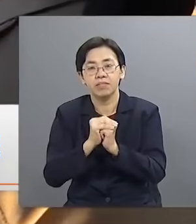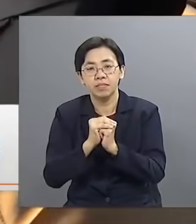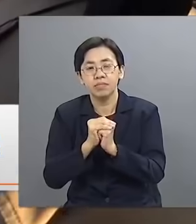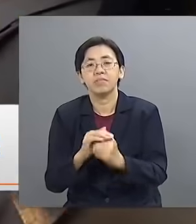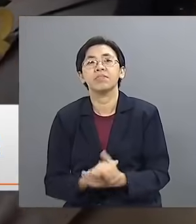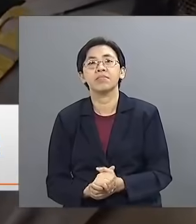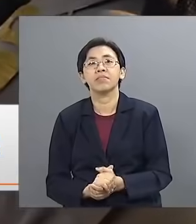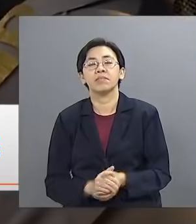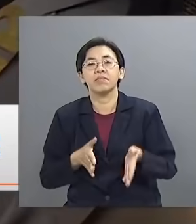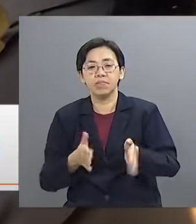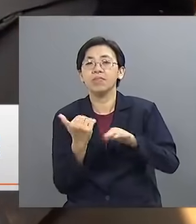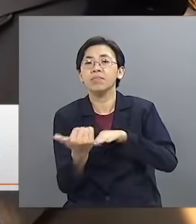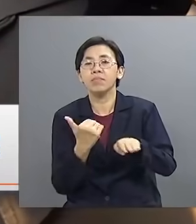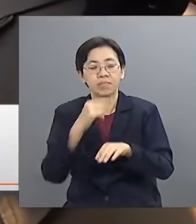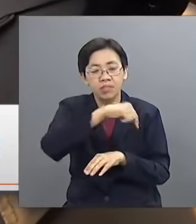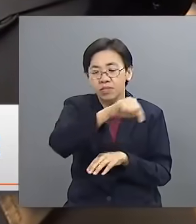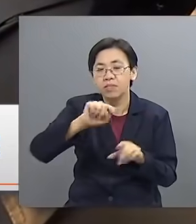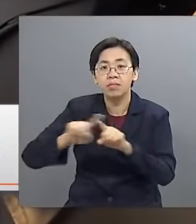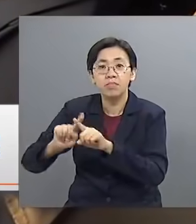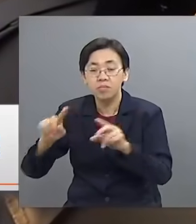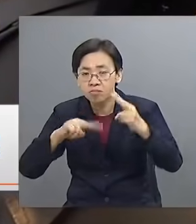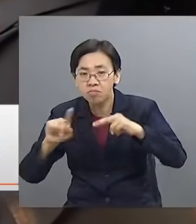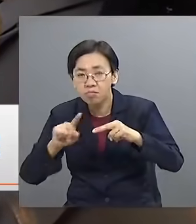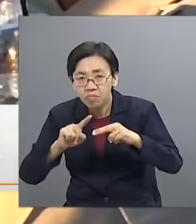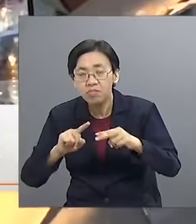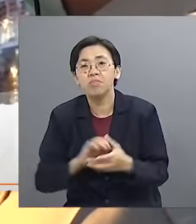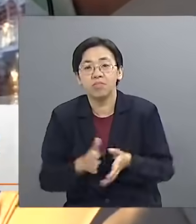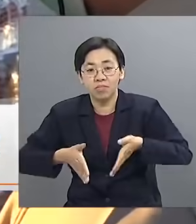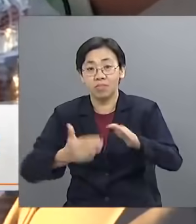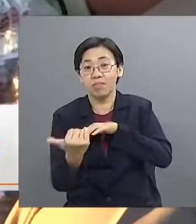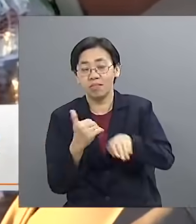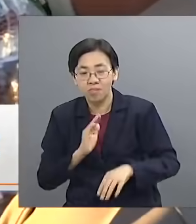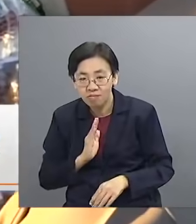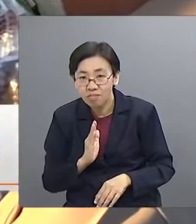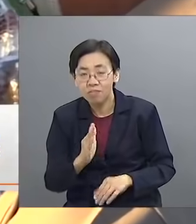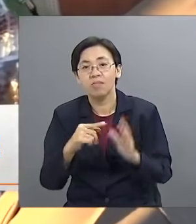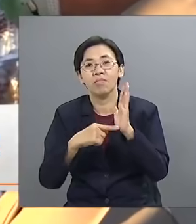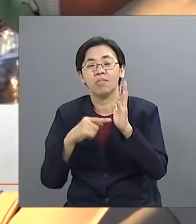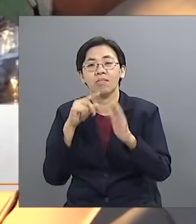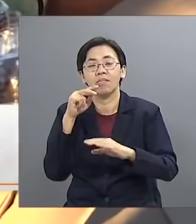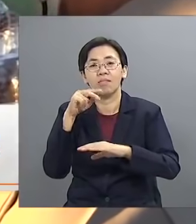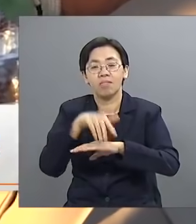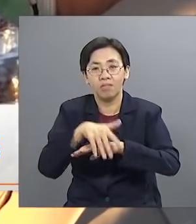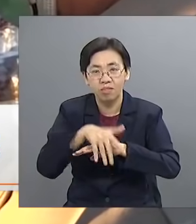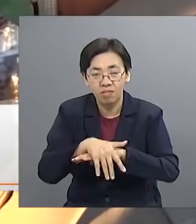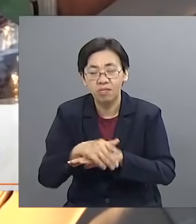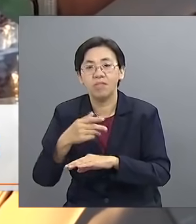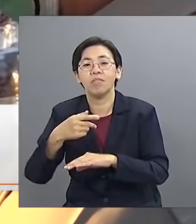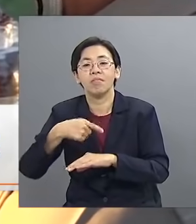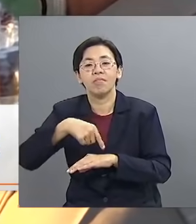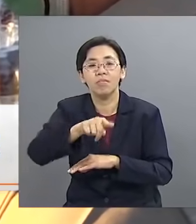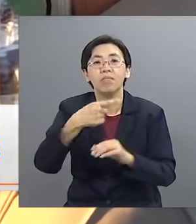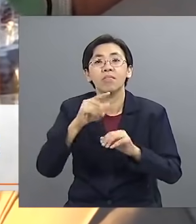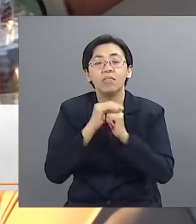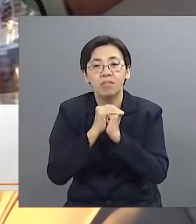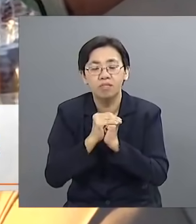รค่ะซึ่งถือว่าเป็นเส้นทางเชื่อมระหว่างจังหวัดนครนายกจังหวัดปราจีนบุรีซึ่งก็มีประชาชนในพื้นที่จังหวัดกลุ่มเสี่ยงอย่